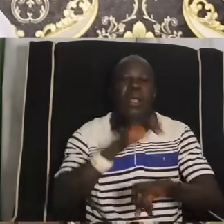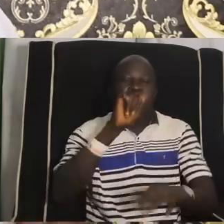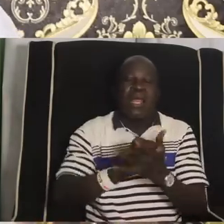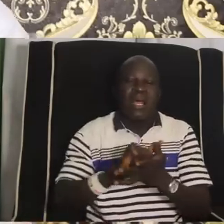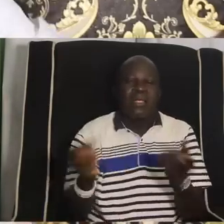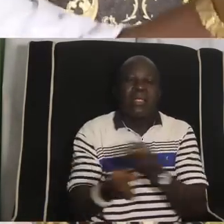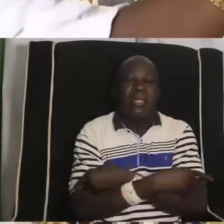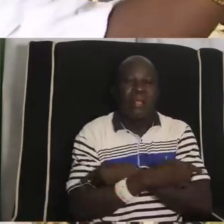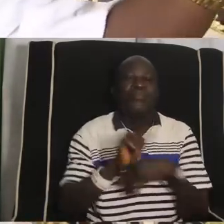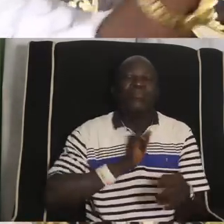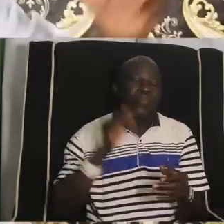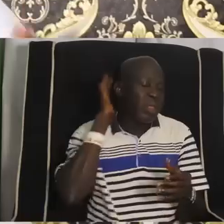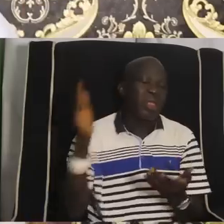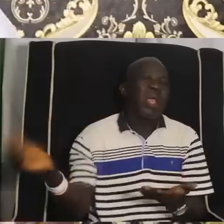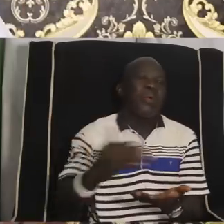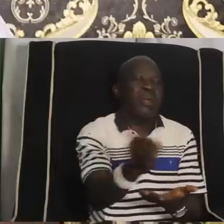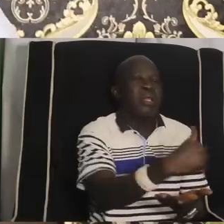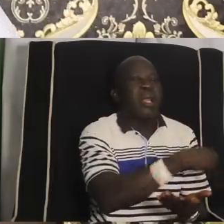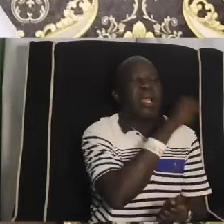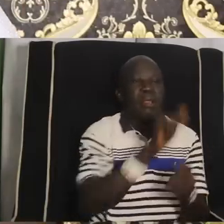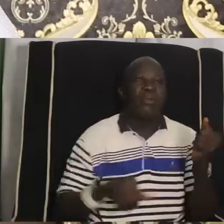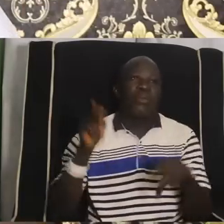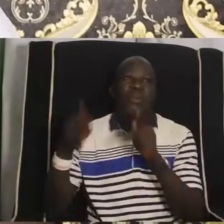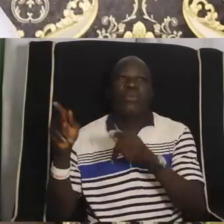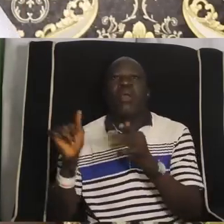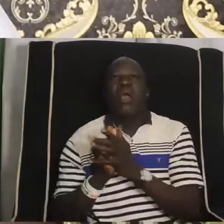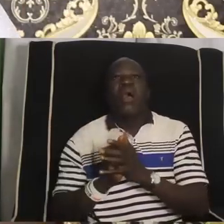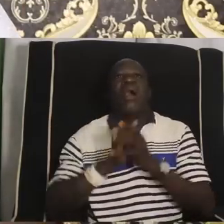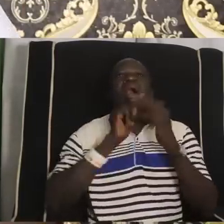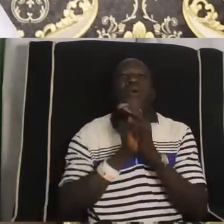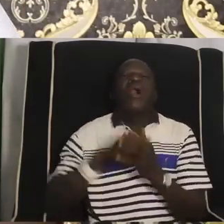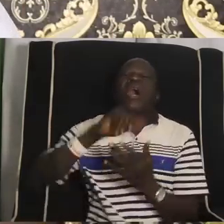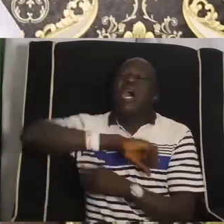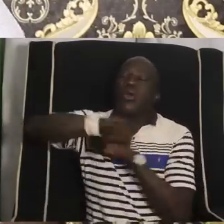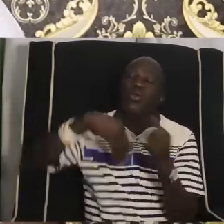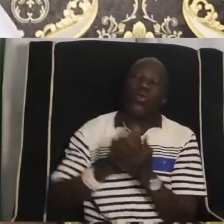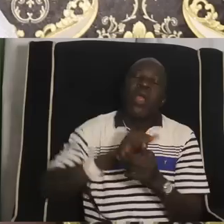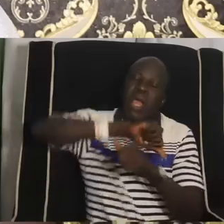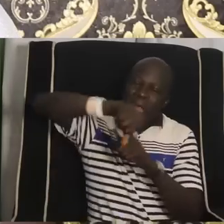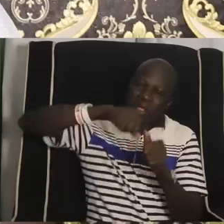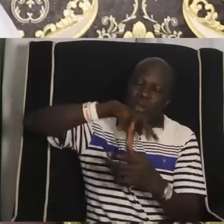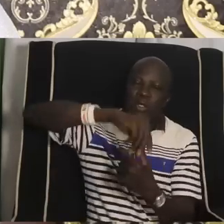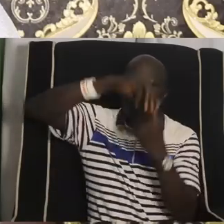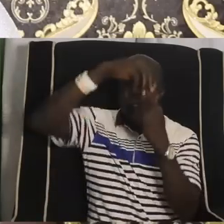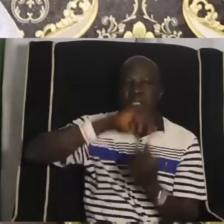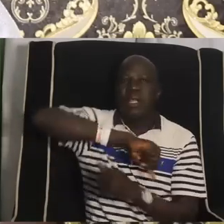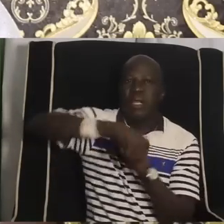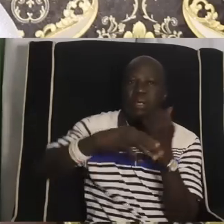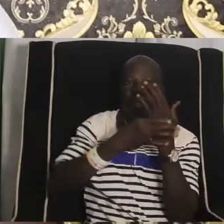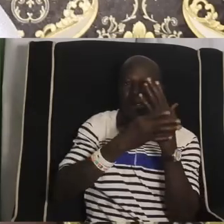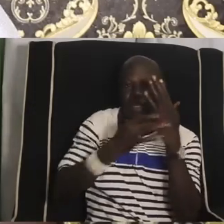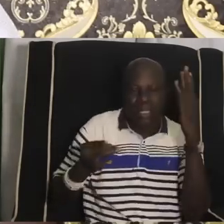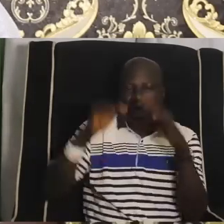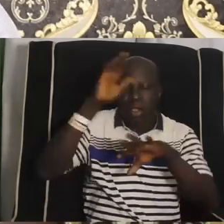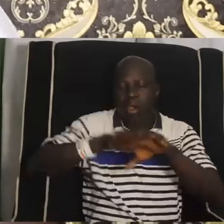yẹn. That day. A ó kó gbogbo ènìyàn jọ. We will gather all the people. A ó ṣe àkànṣe òróró sí wọn lórí. I will do a special anointing. Bẹ́ẹ̀ni ẹgbẹ́